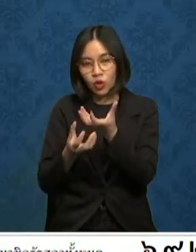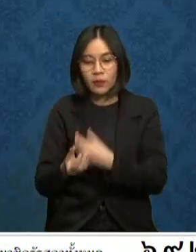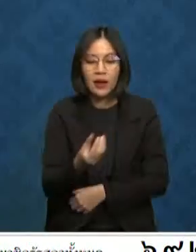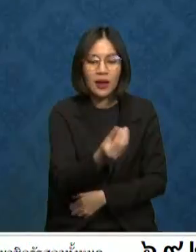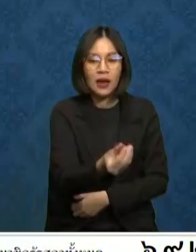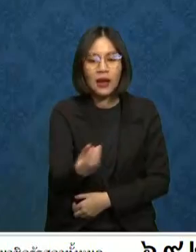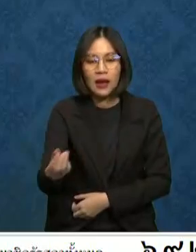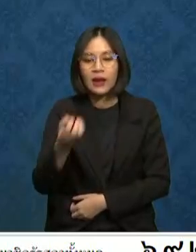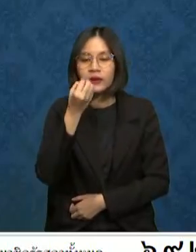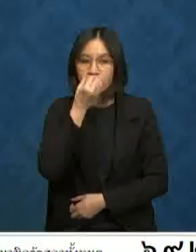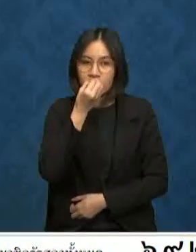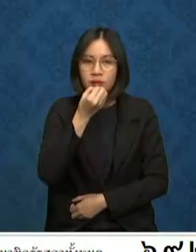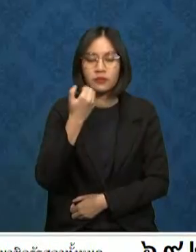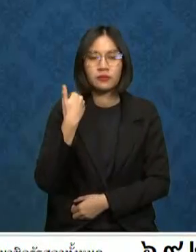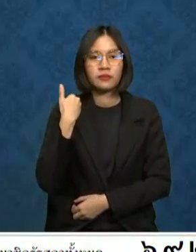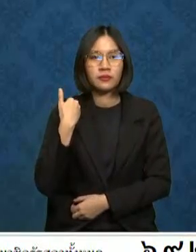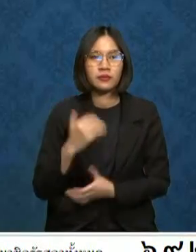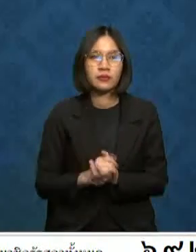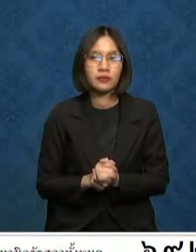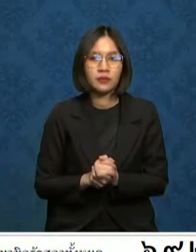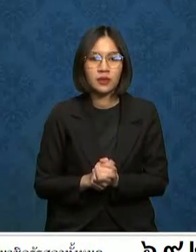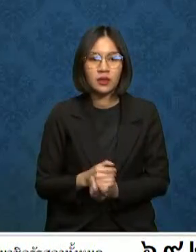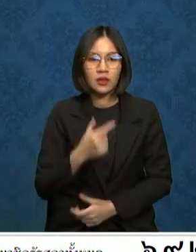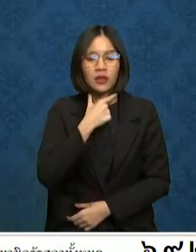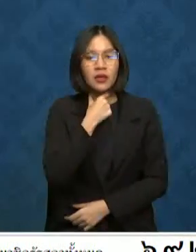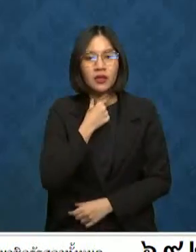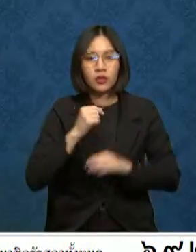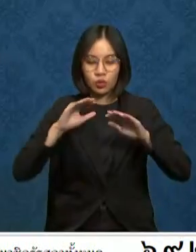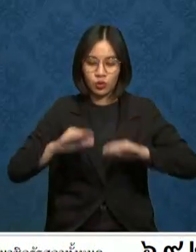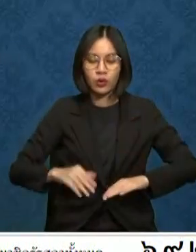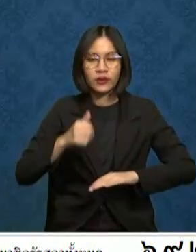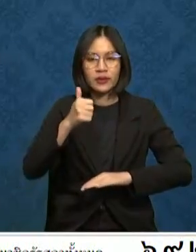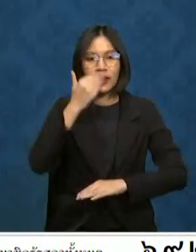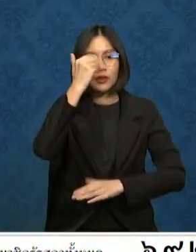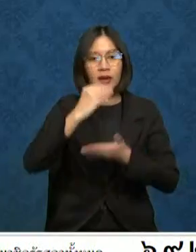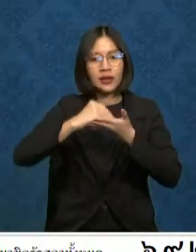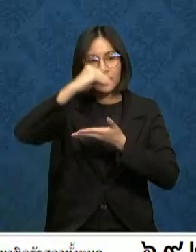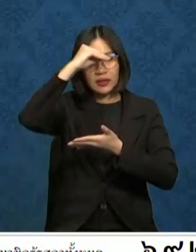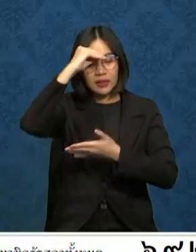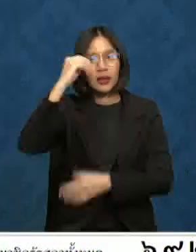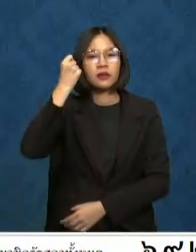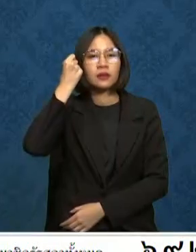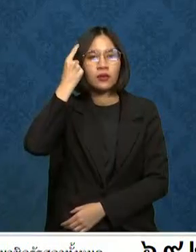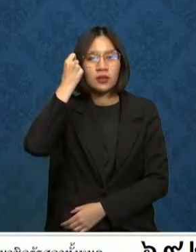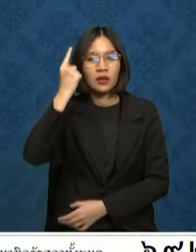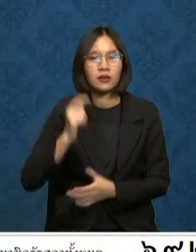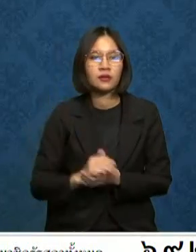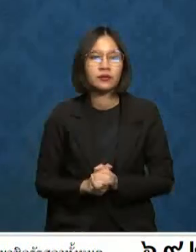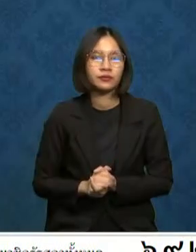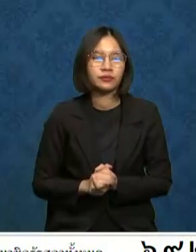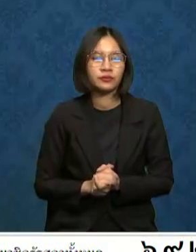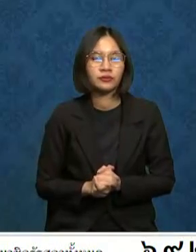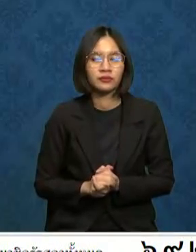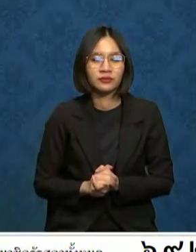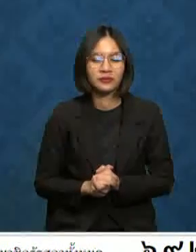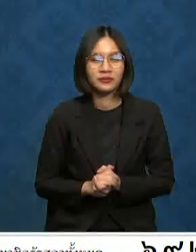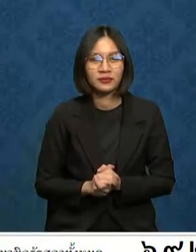ให้กินกันในห้องเรียนพอประทังความหิวไปได้เพื่อที่จะเรียนหนังสือได้รู้เรื่องครับท่านประทาร